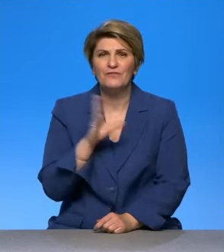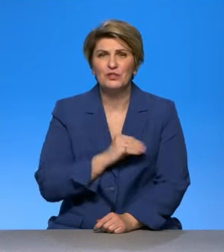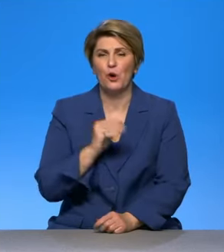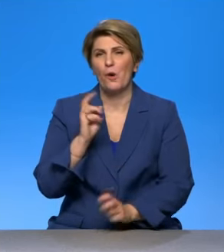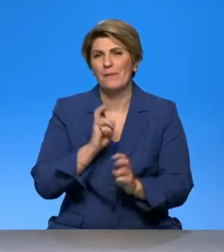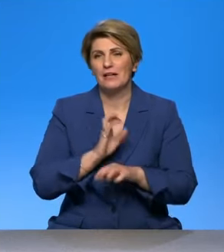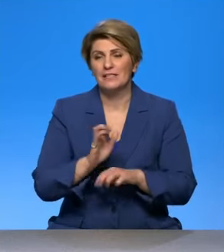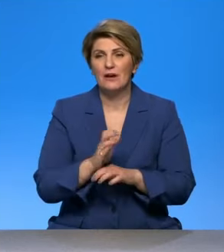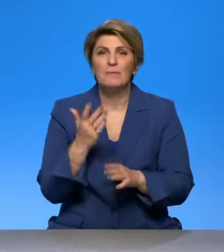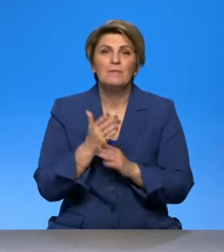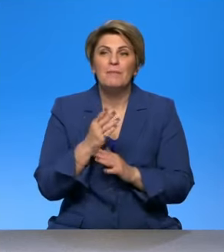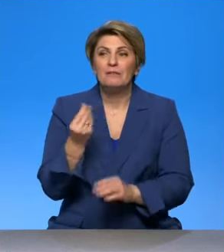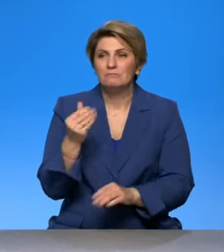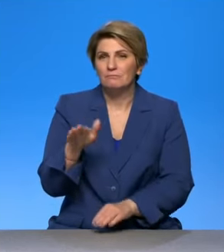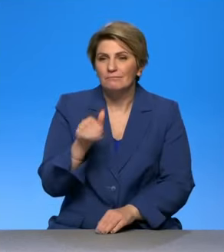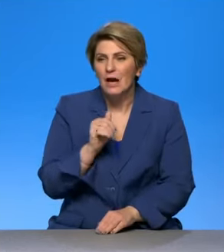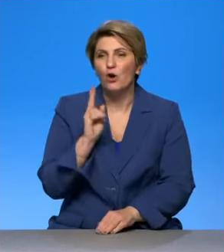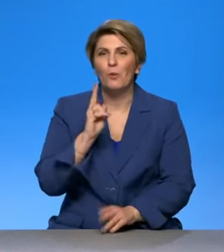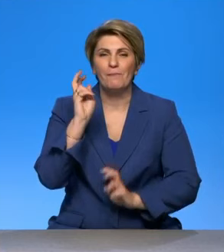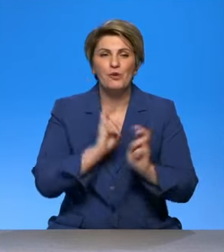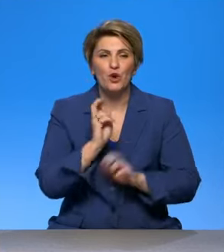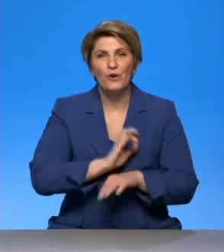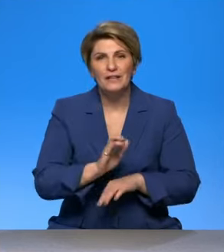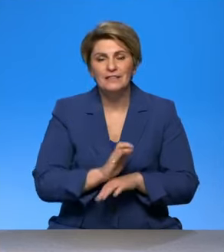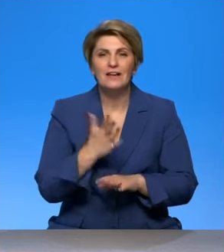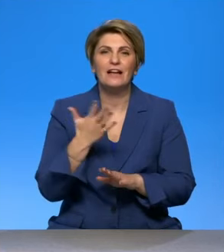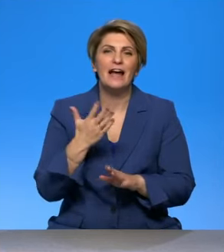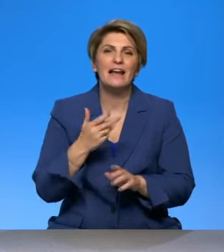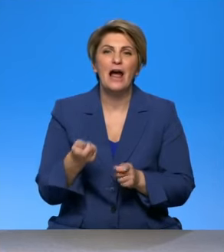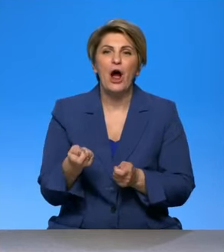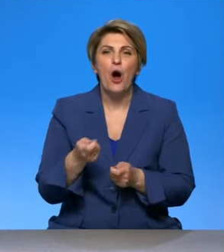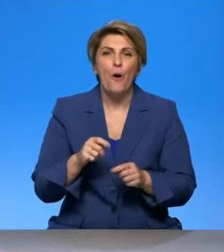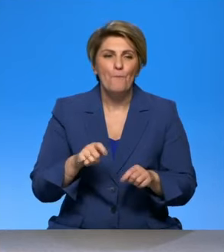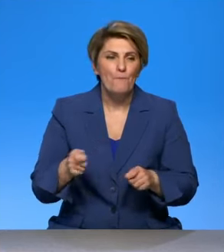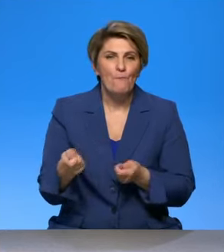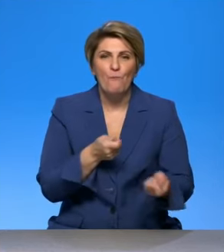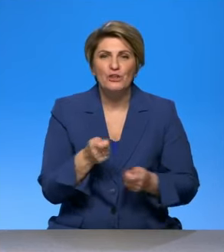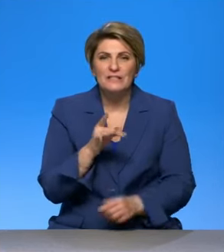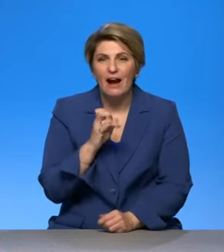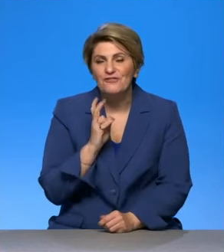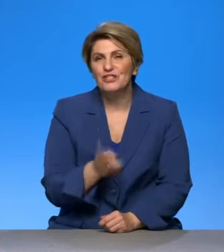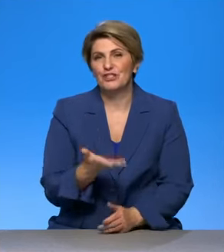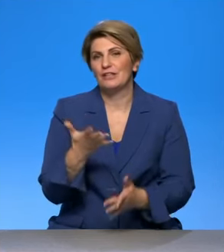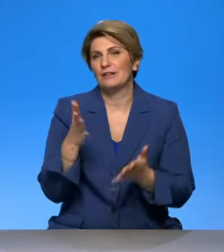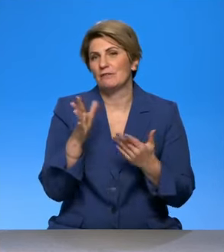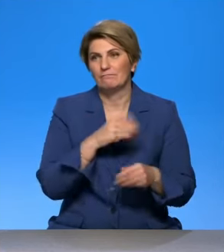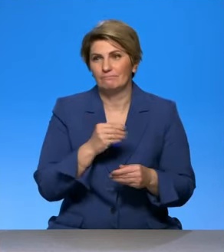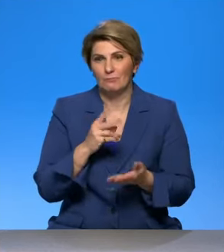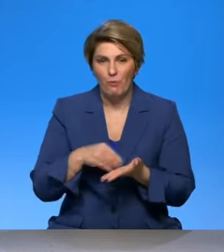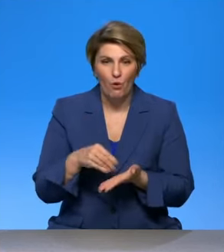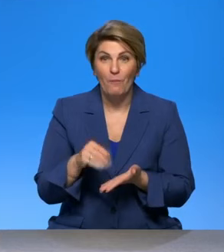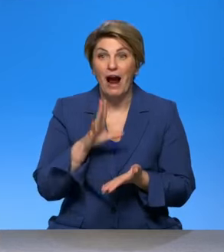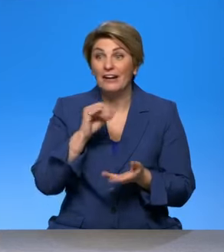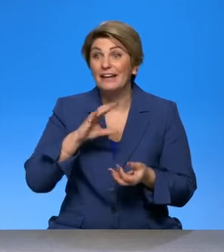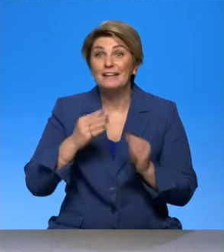берет производитель, либо кредит берет там поставщик, перекупщик и так далее. Либо в конечном итоге кредит берет потребитель